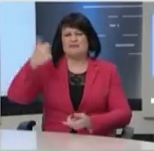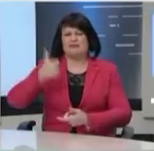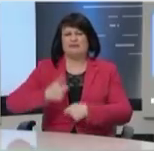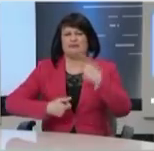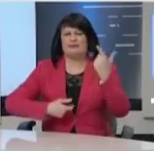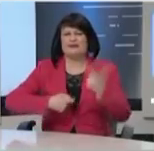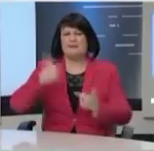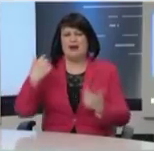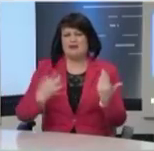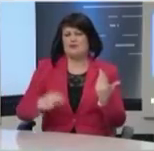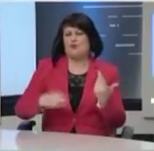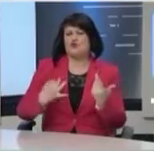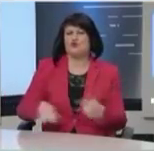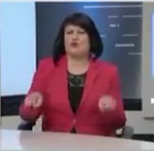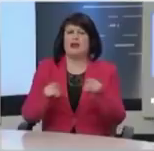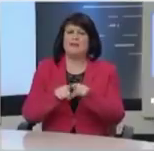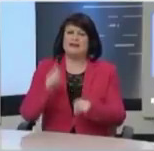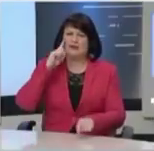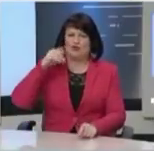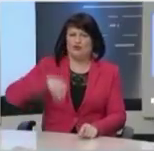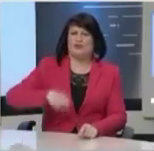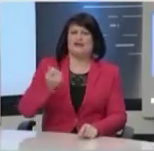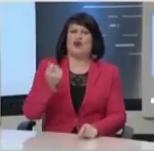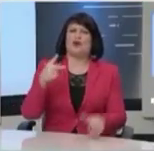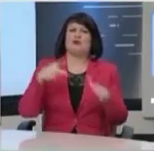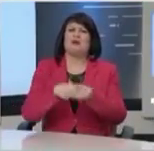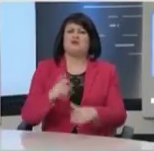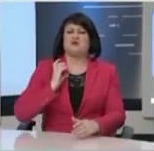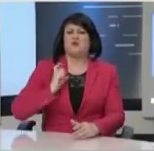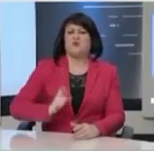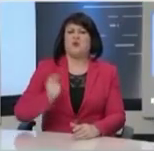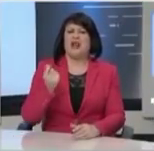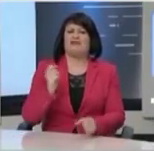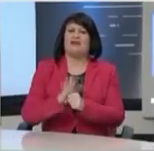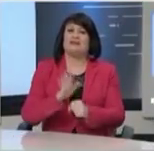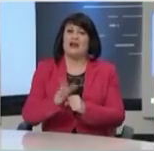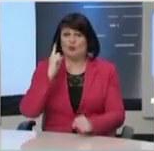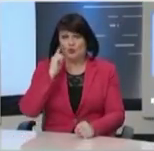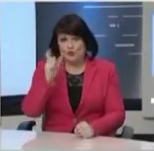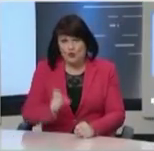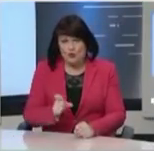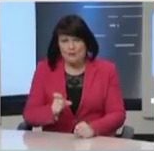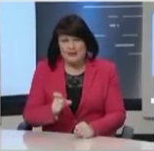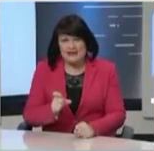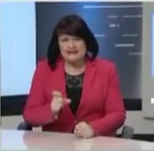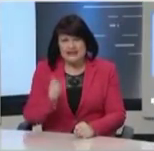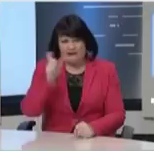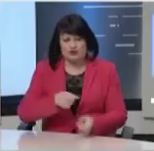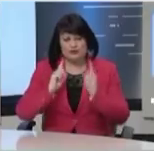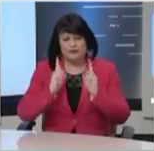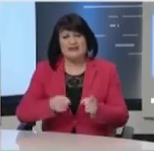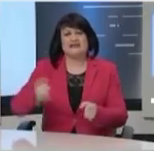σαμπάνιες, νομίζοντας ότι το πορτοφόλι του και ο τραπεζικός του λογαριασμός αρκούν για να ανεβοκατεβάζει